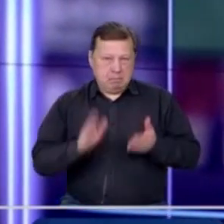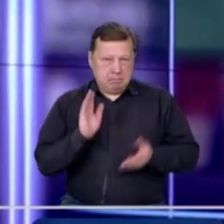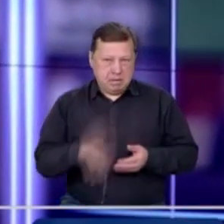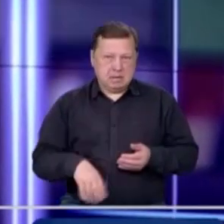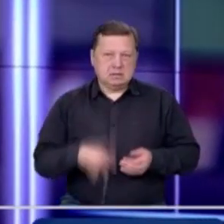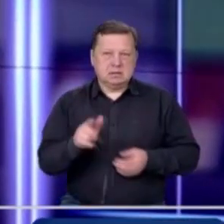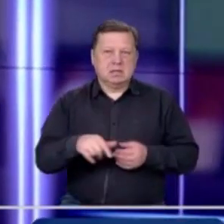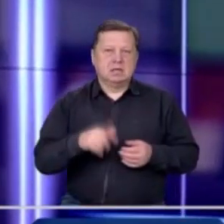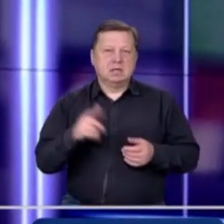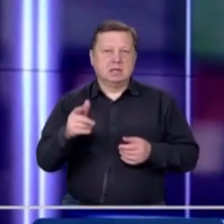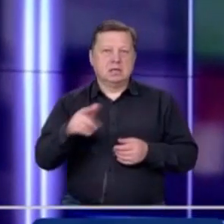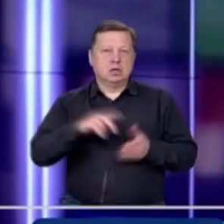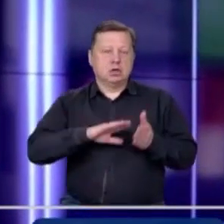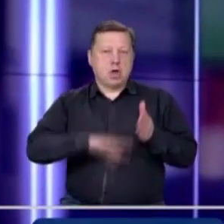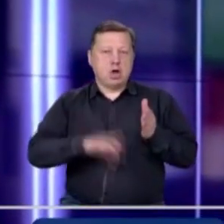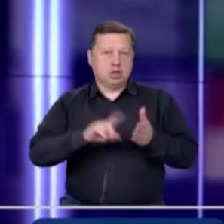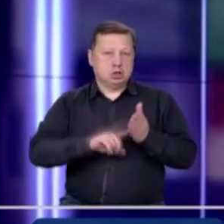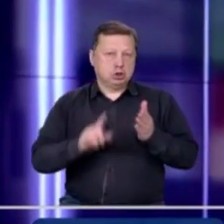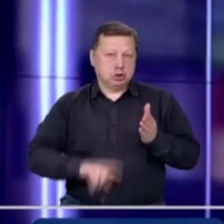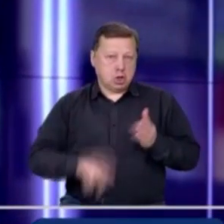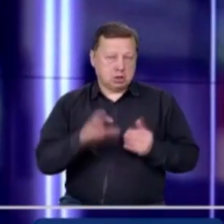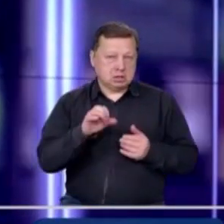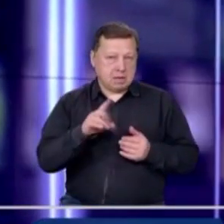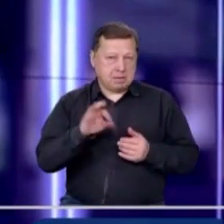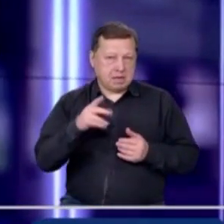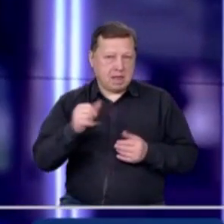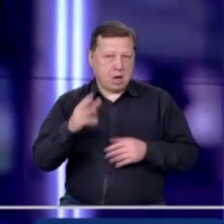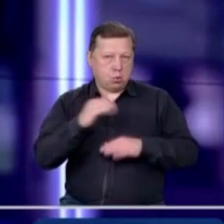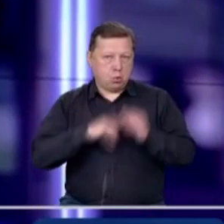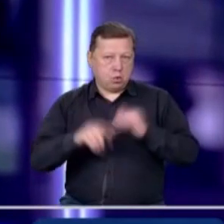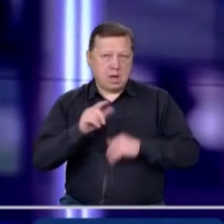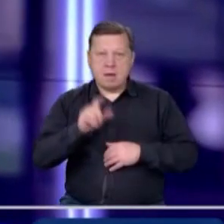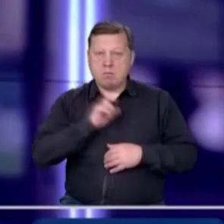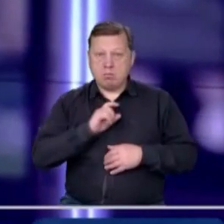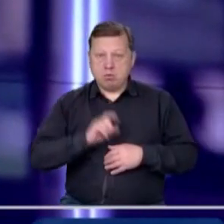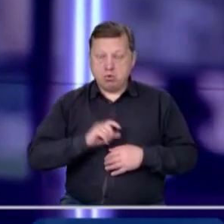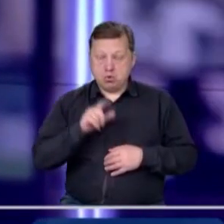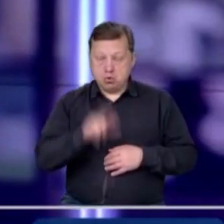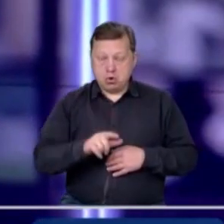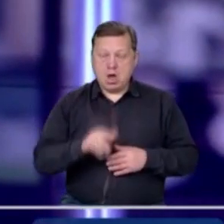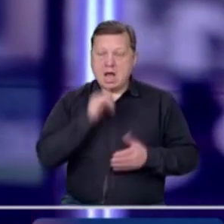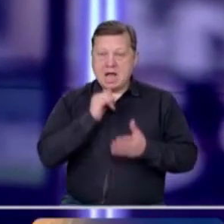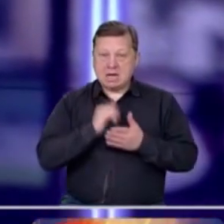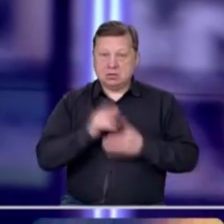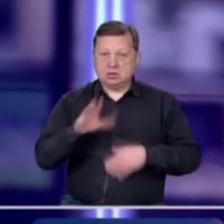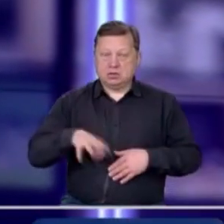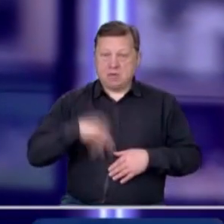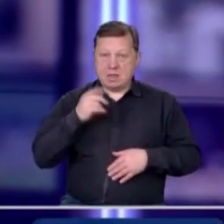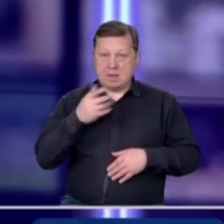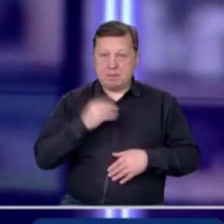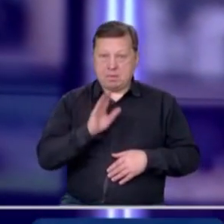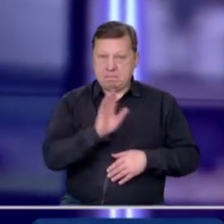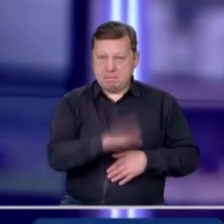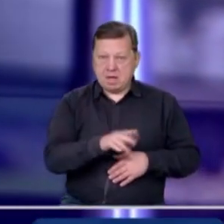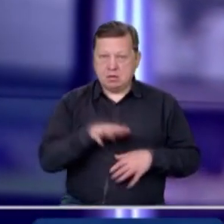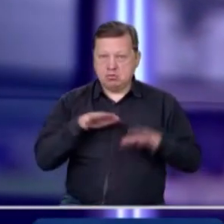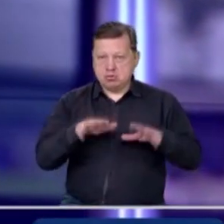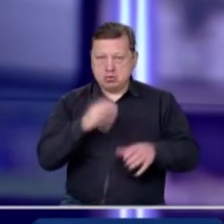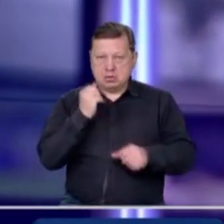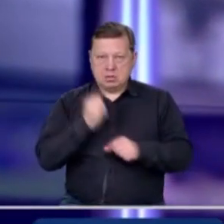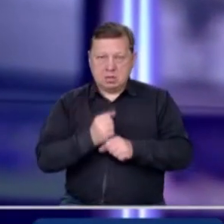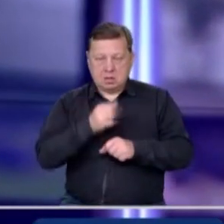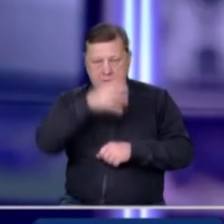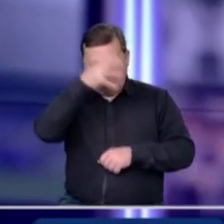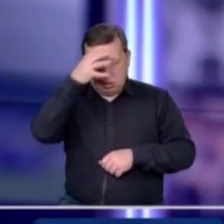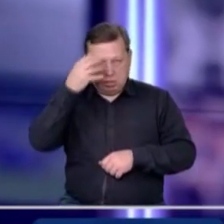nich do Srebrnej Góry na Dolnym Śląsku, gdzie działa największe w Polsce biuro listów świętego Mikołaja. Mają tam teraz pełne ręce roboty,